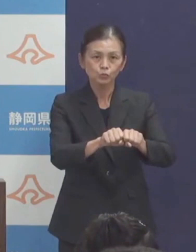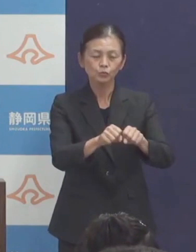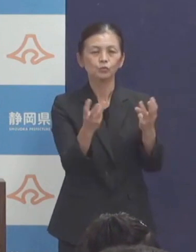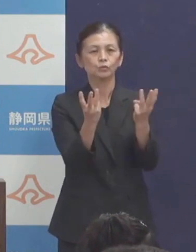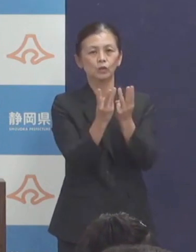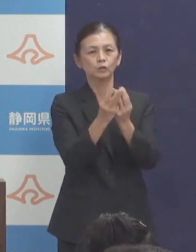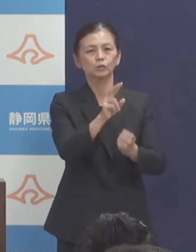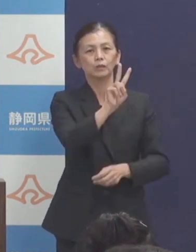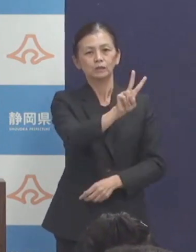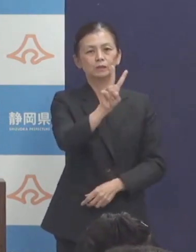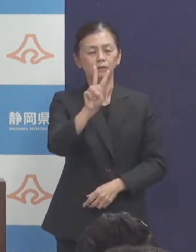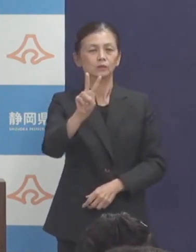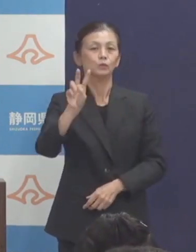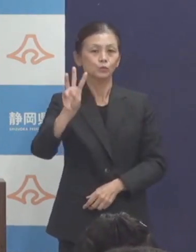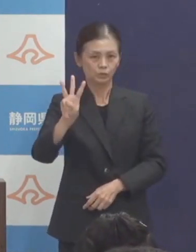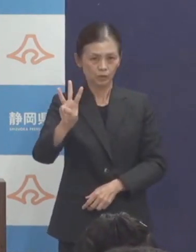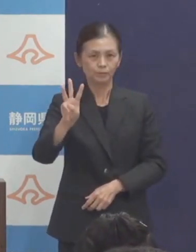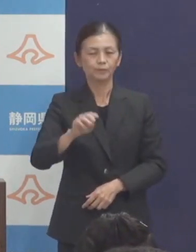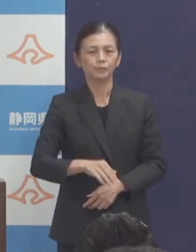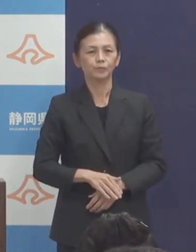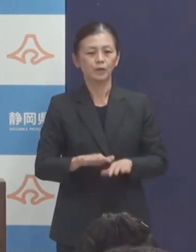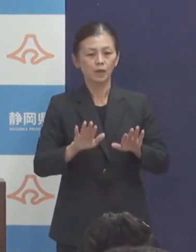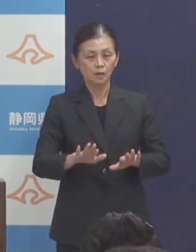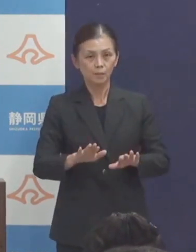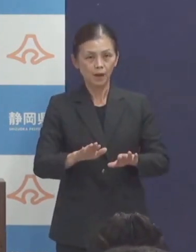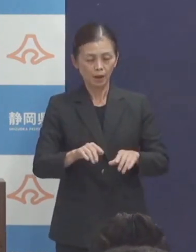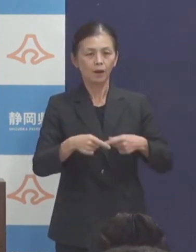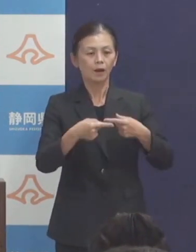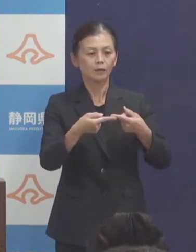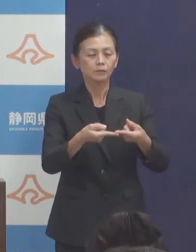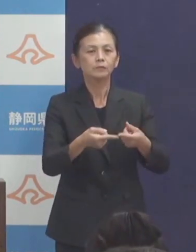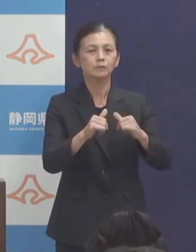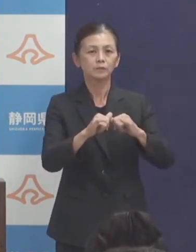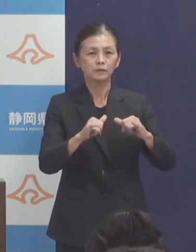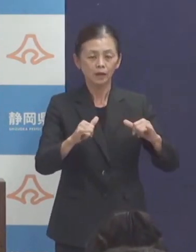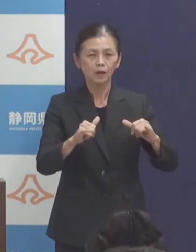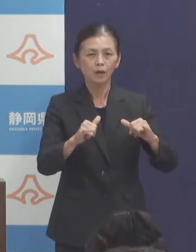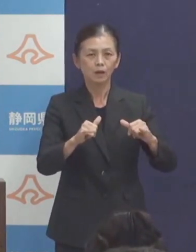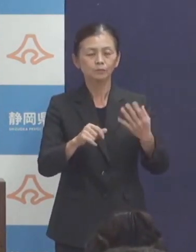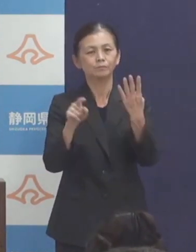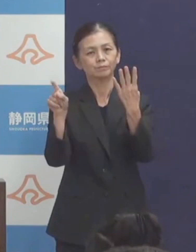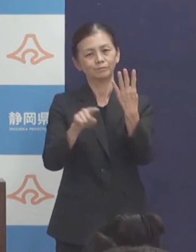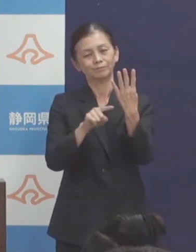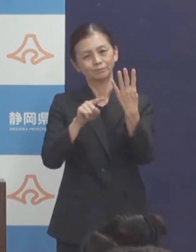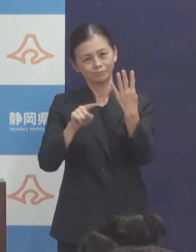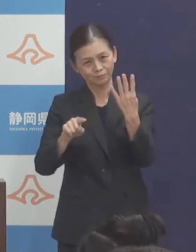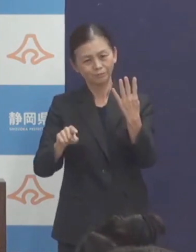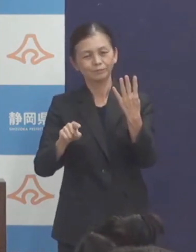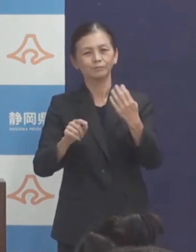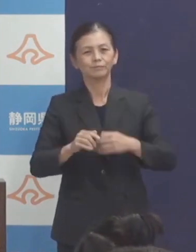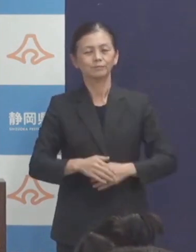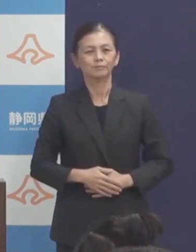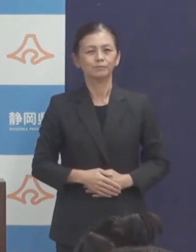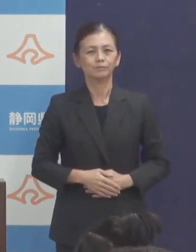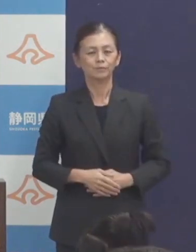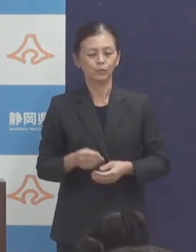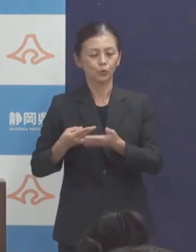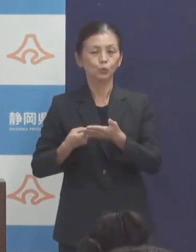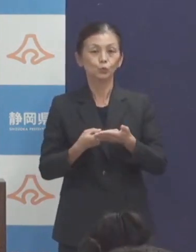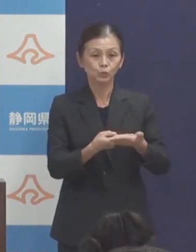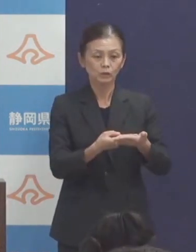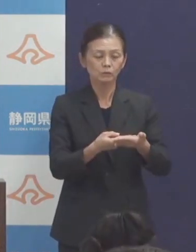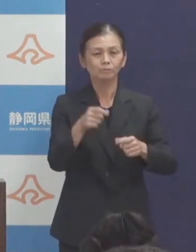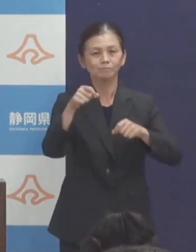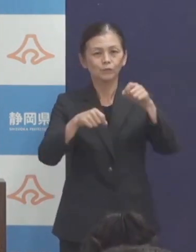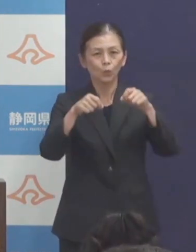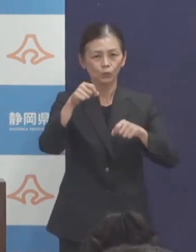は223でございますが、今そこにお入りになっている方は入所者4名でございます。また入院等調整